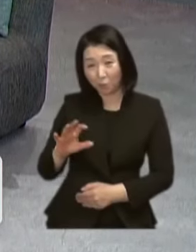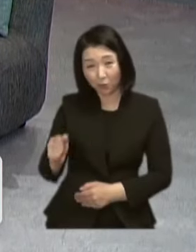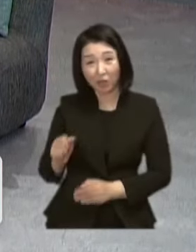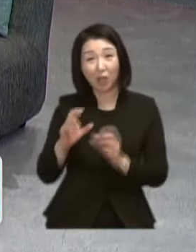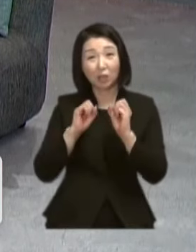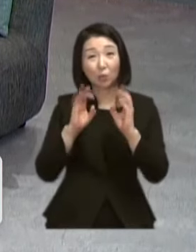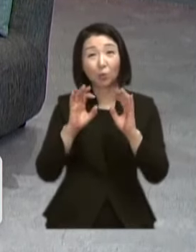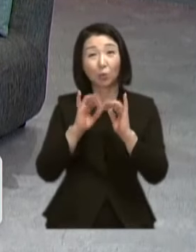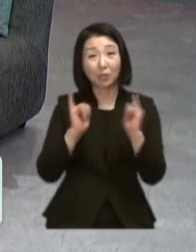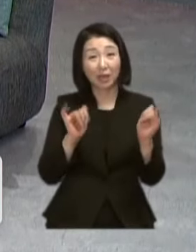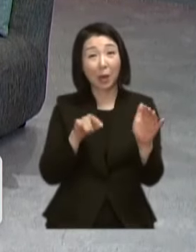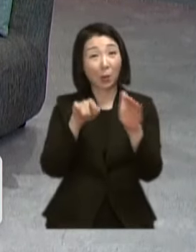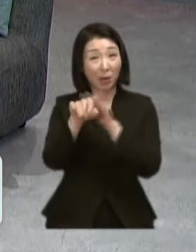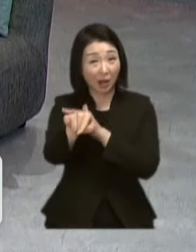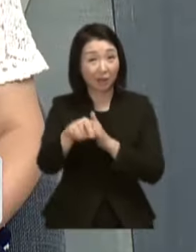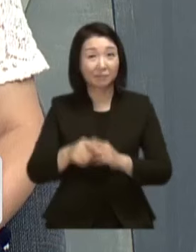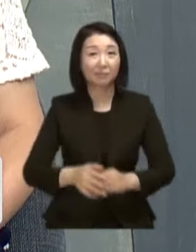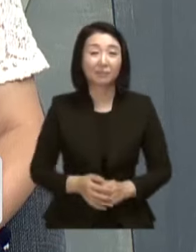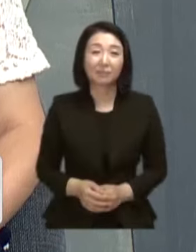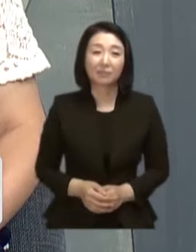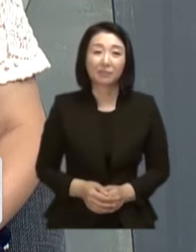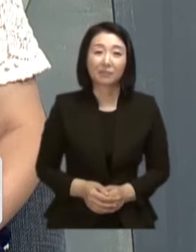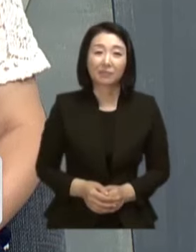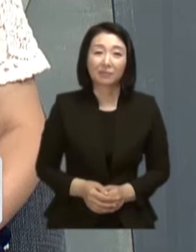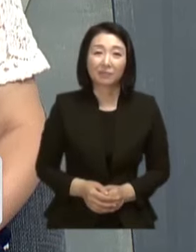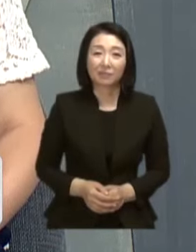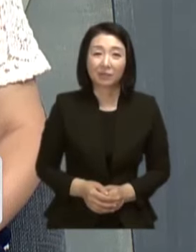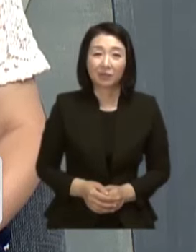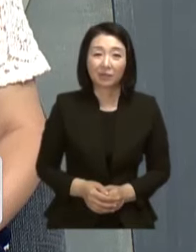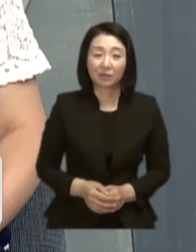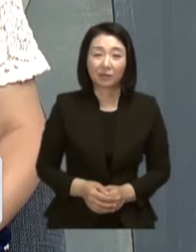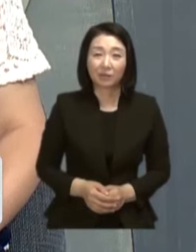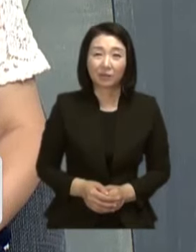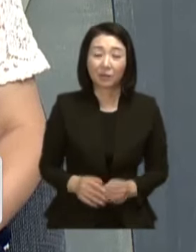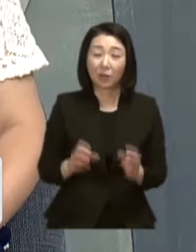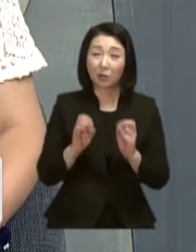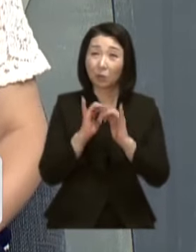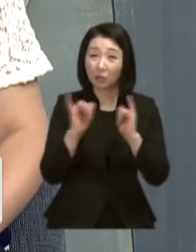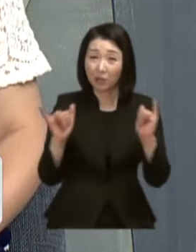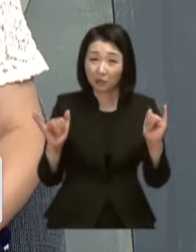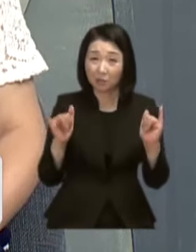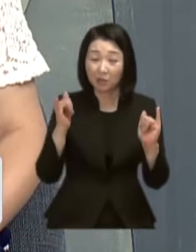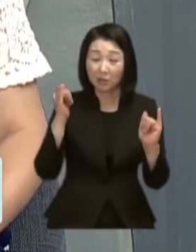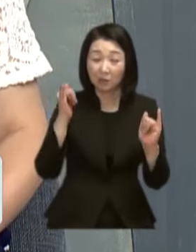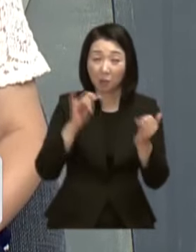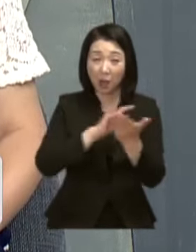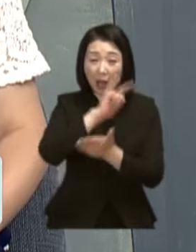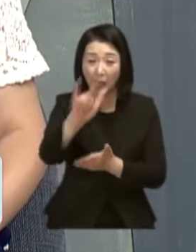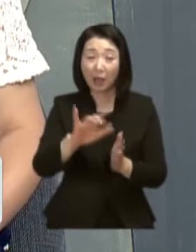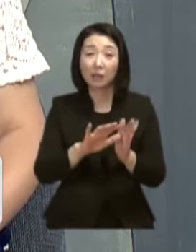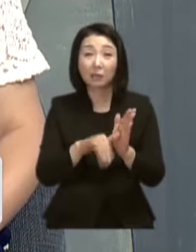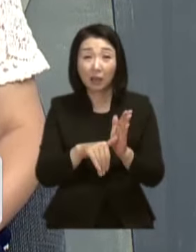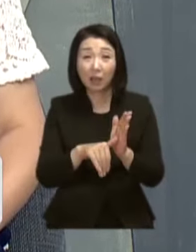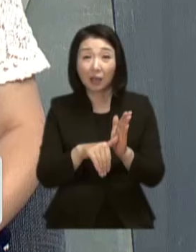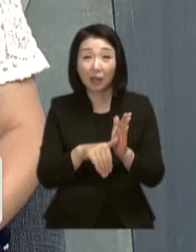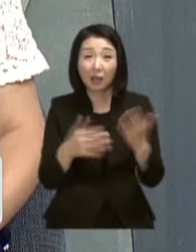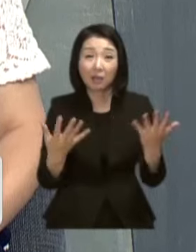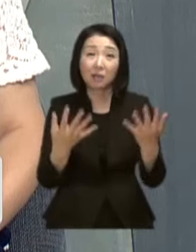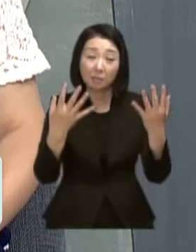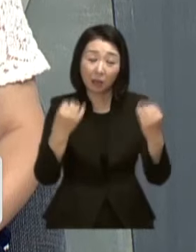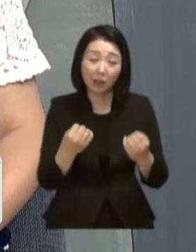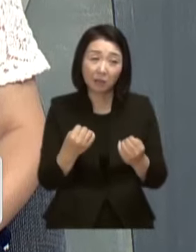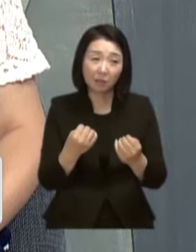선교사로 나가셨어요. 네. 그런데 많은 사역이 있잖아요. 선교사님이 네. 이제 해외로 가셨을 경우에. 근데 특별히 소외되고